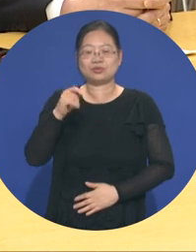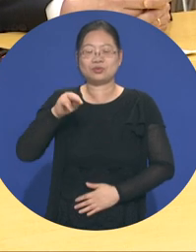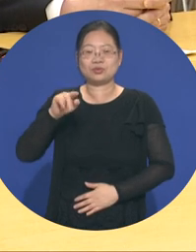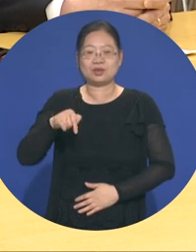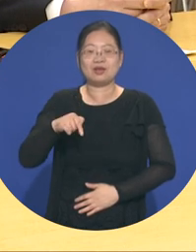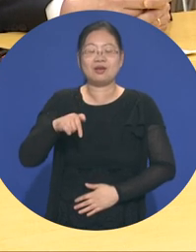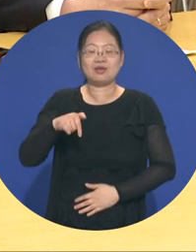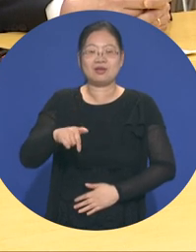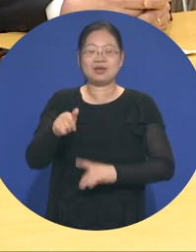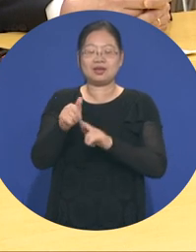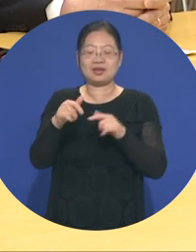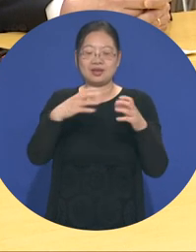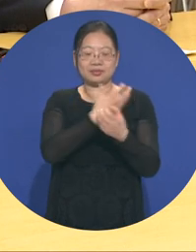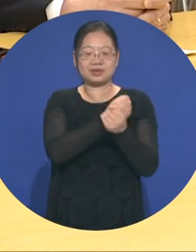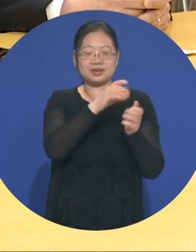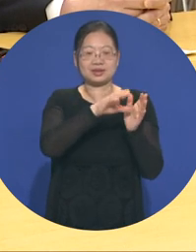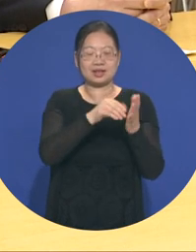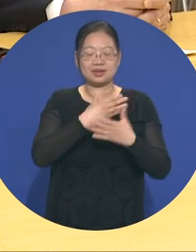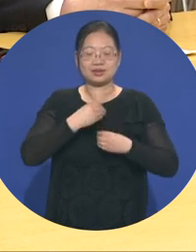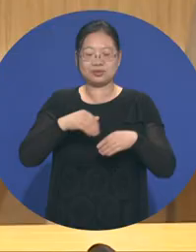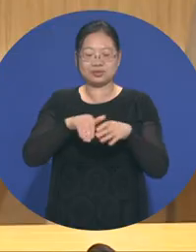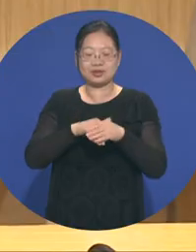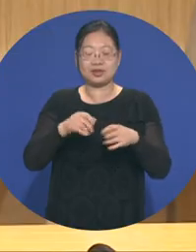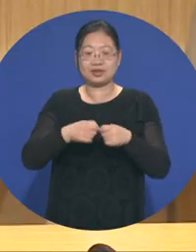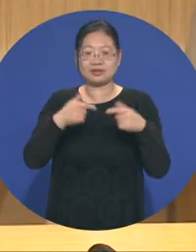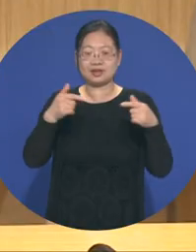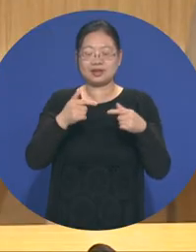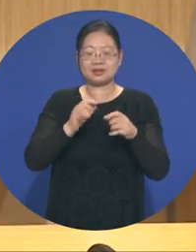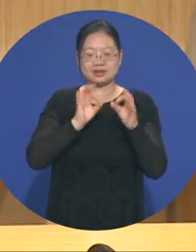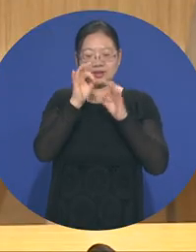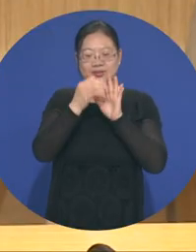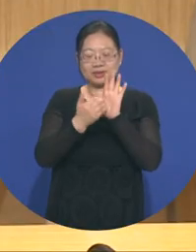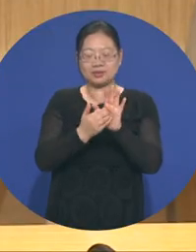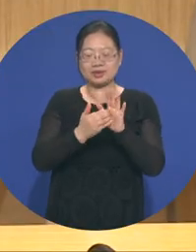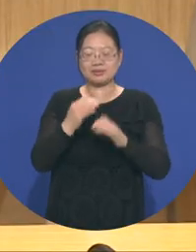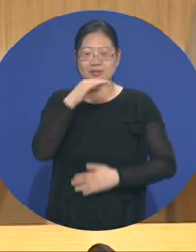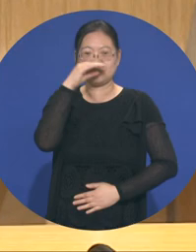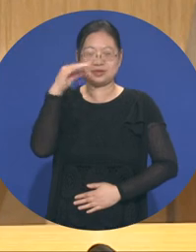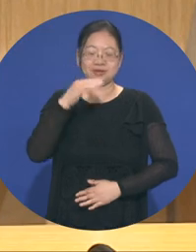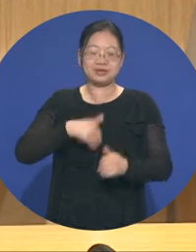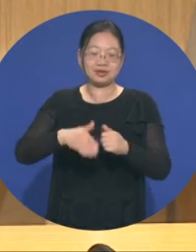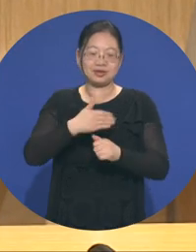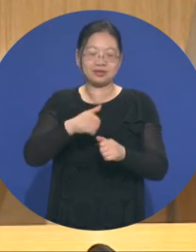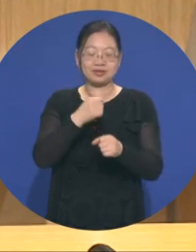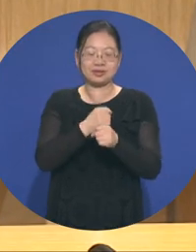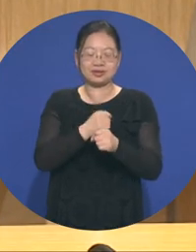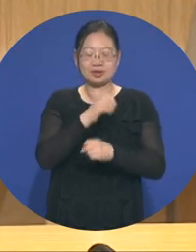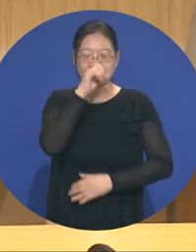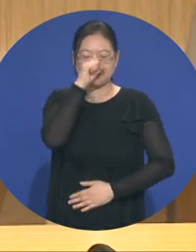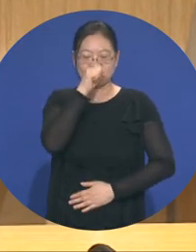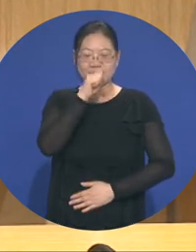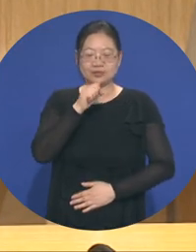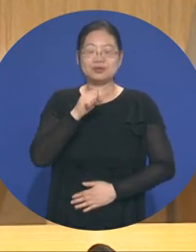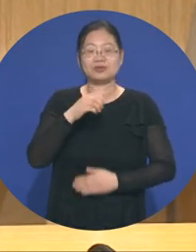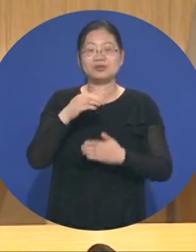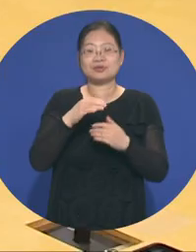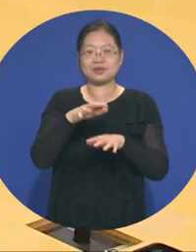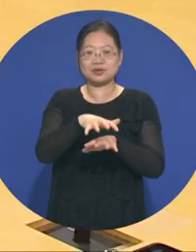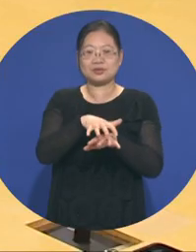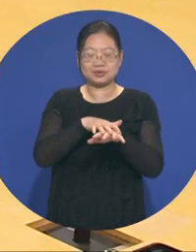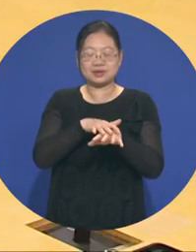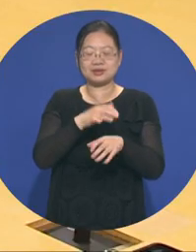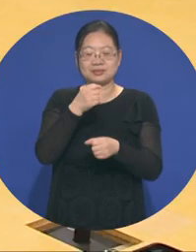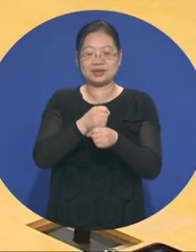오후석 경기도 행정의 부지사는 협약식에서 안전문화확산 사고예방 건전한 생태계 조성에 선순환 구조가